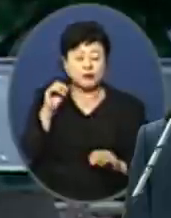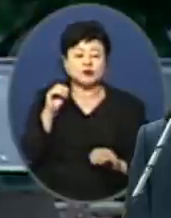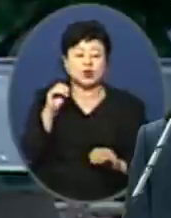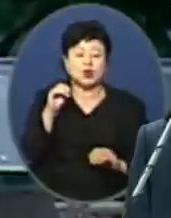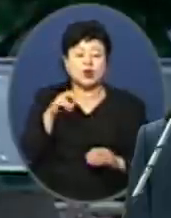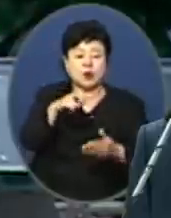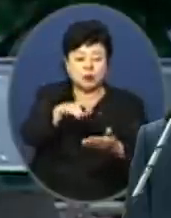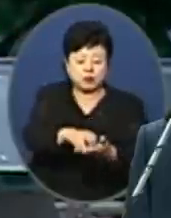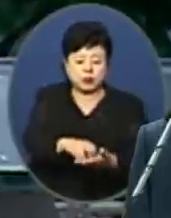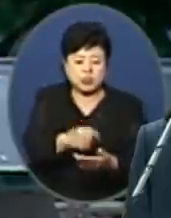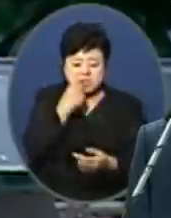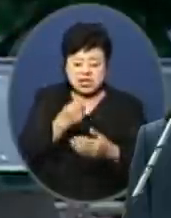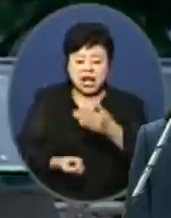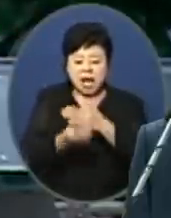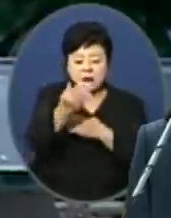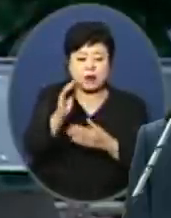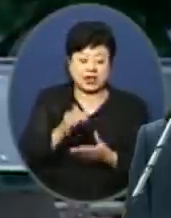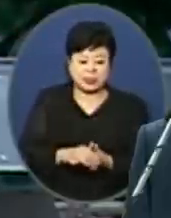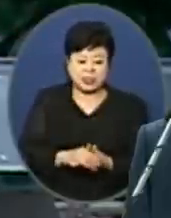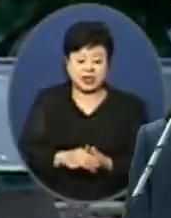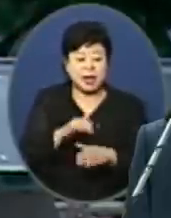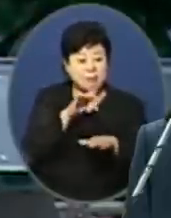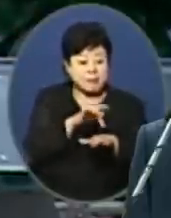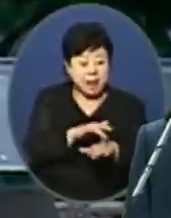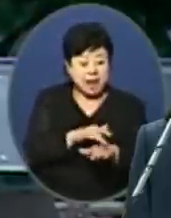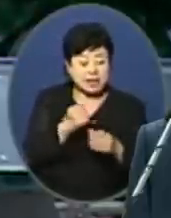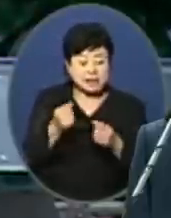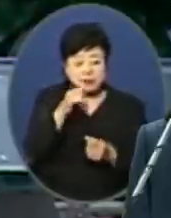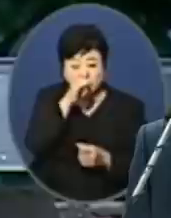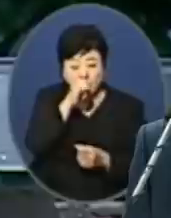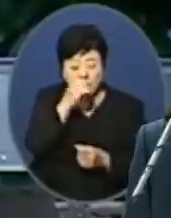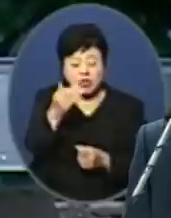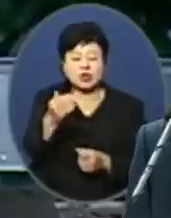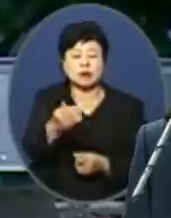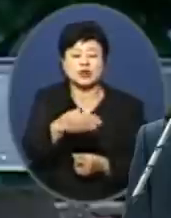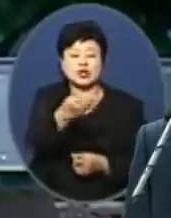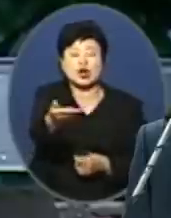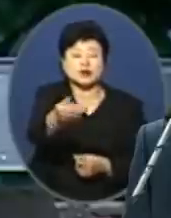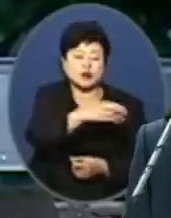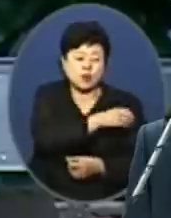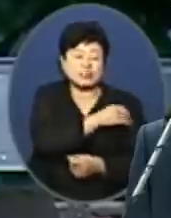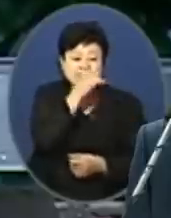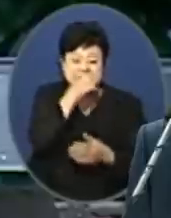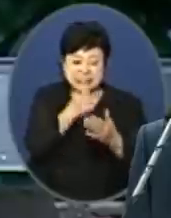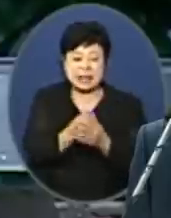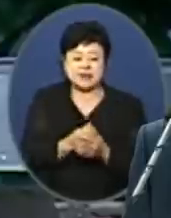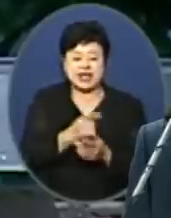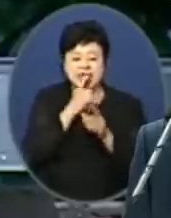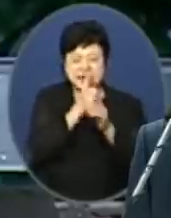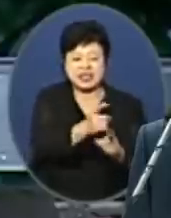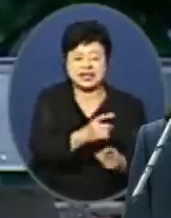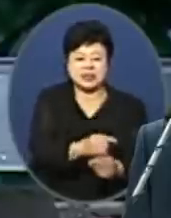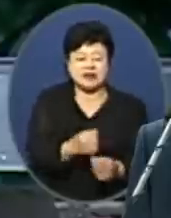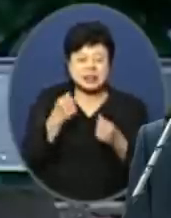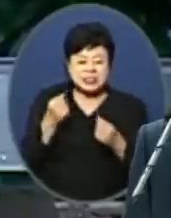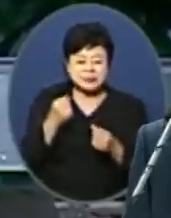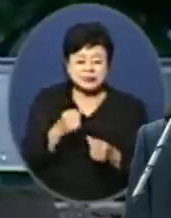무릎을 꿇어야 되는 것입니다. 마귀는 힘이 있고 여러분은 권세가 있습니다. 힘은